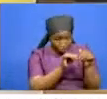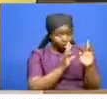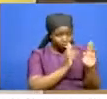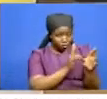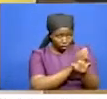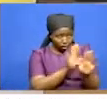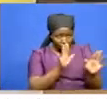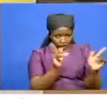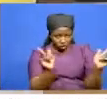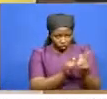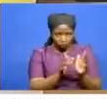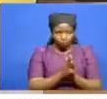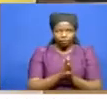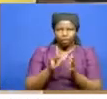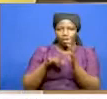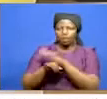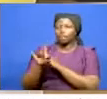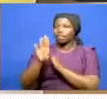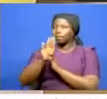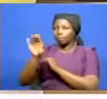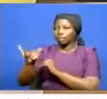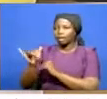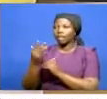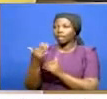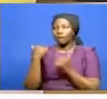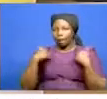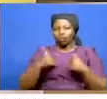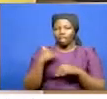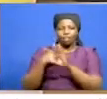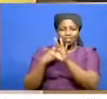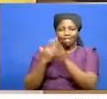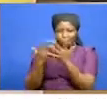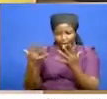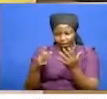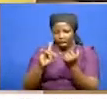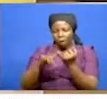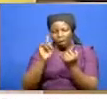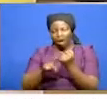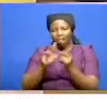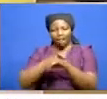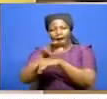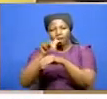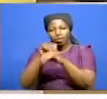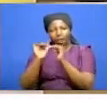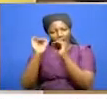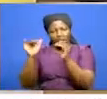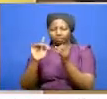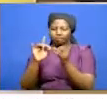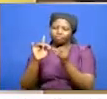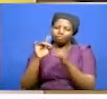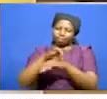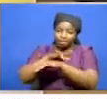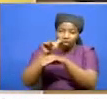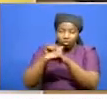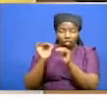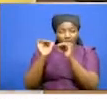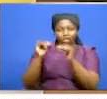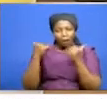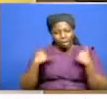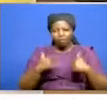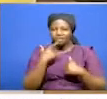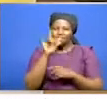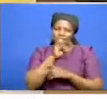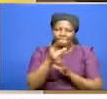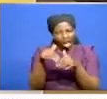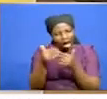tu. Katika content ya BBI niko na mambo mara tatu. Mambo ya kwanza ni national level. Mambo ya national level ni hiyo nimesema, mambo ya